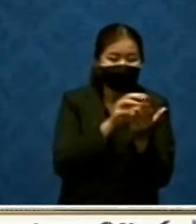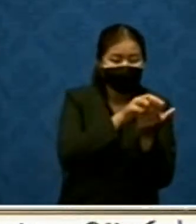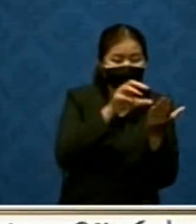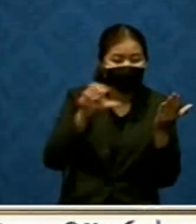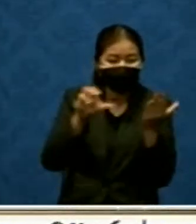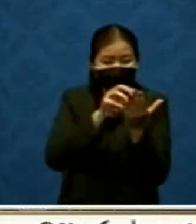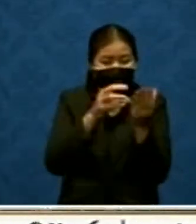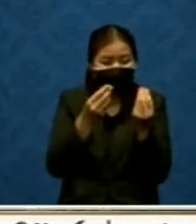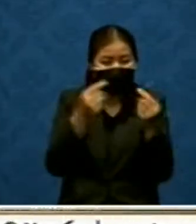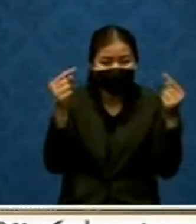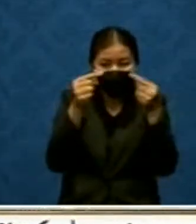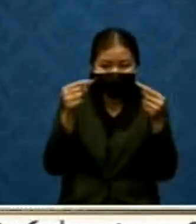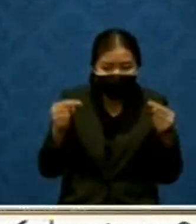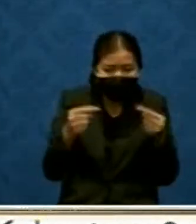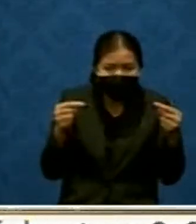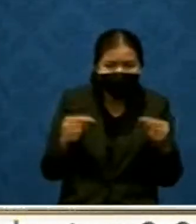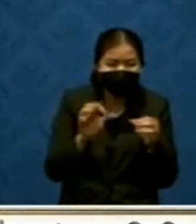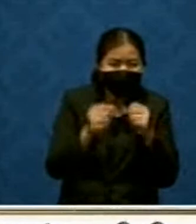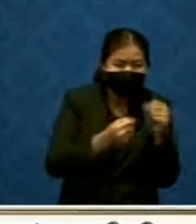มาใส่